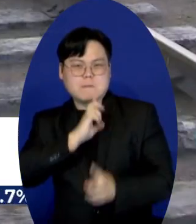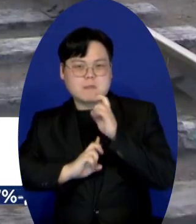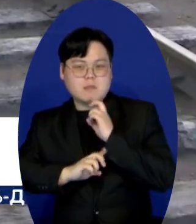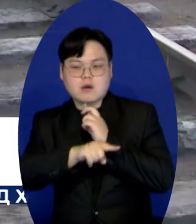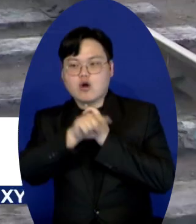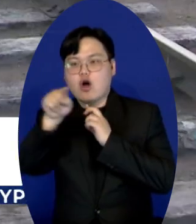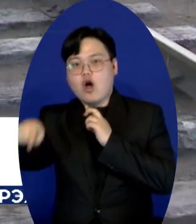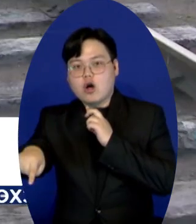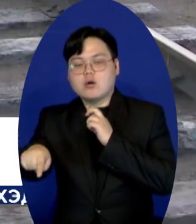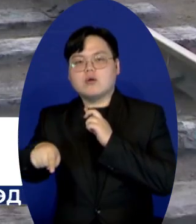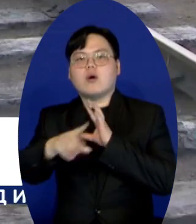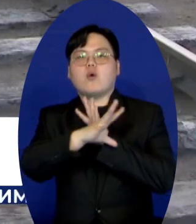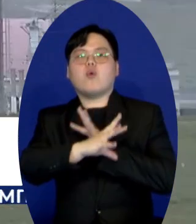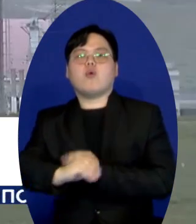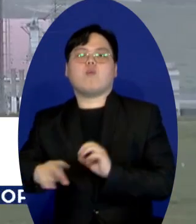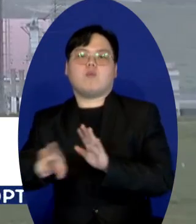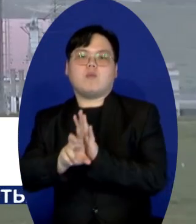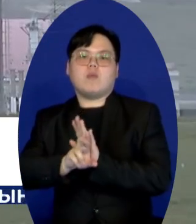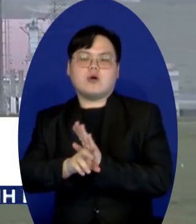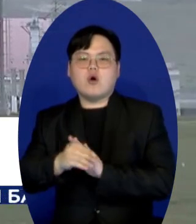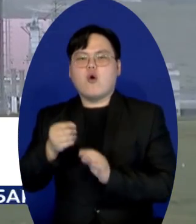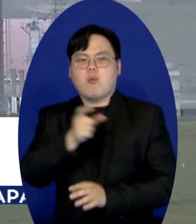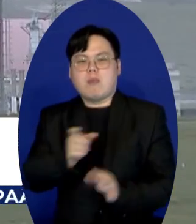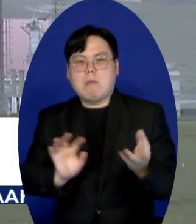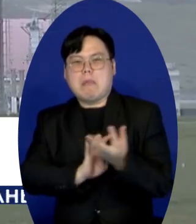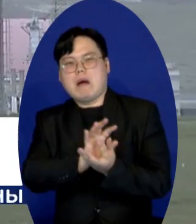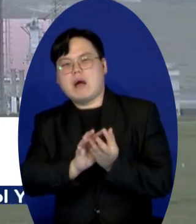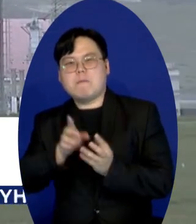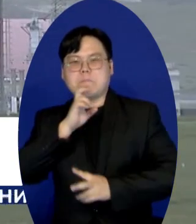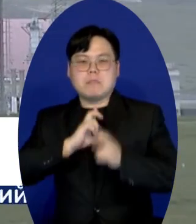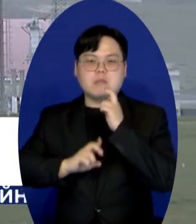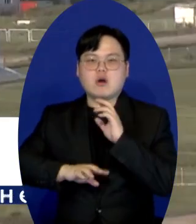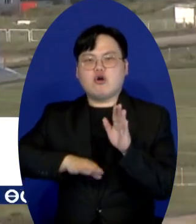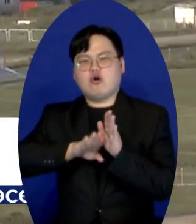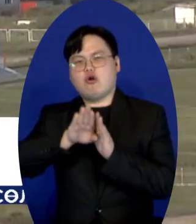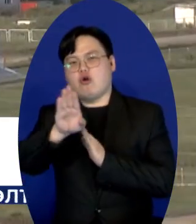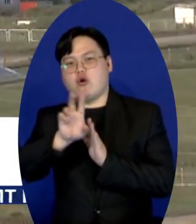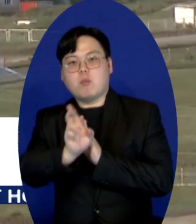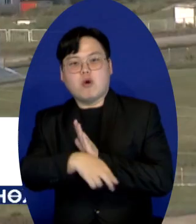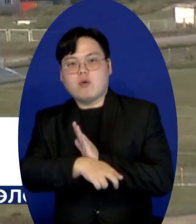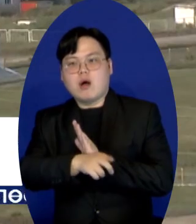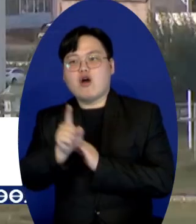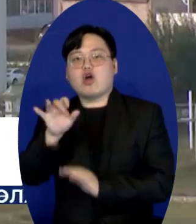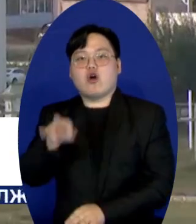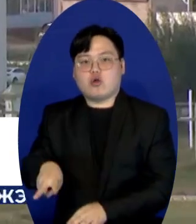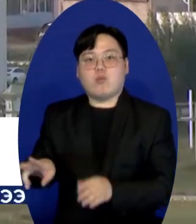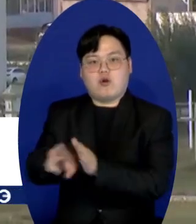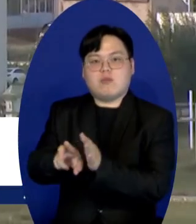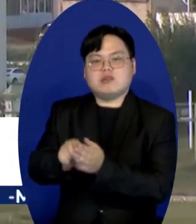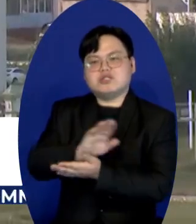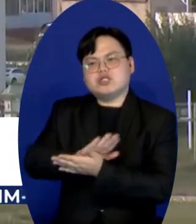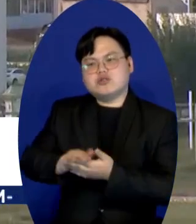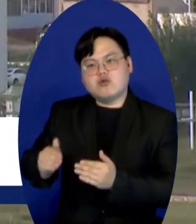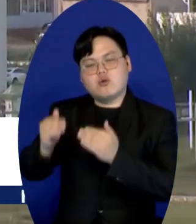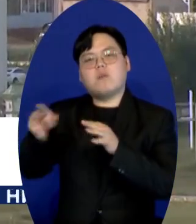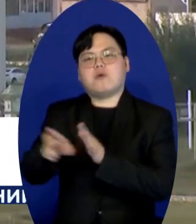шийдвэрлэнэ. Дэд бүтэц үйлдвэрлэл, хүн амын төвлөрөл, зах зээл гээд хөгжих боломж бас ч гэж бүрдсэн хөдөлд шинээр сэргэх боломж